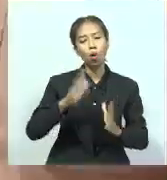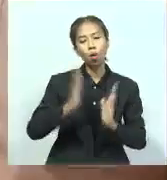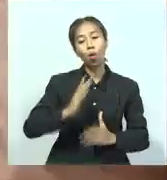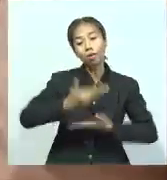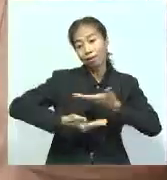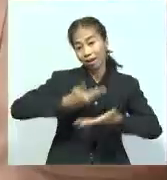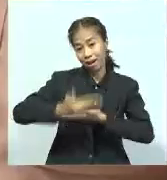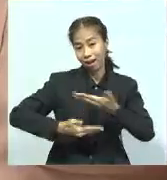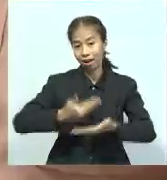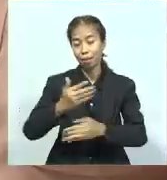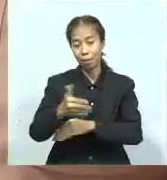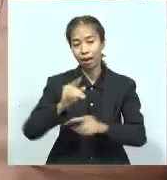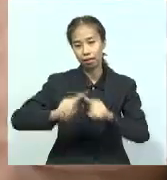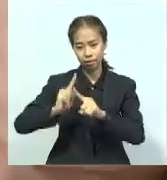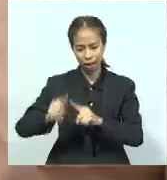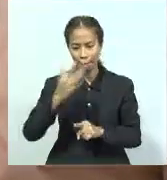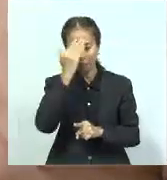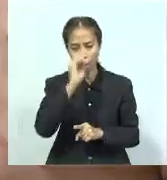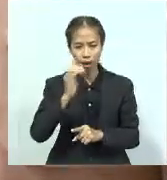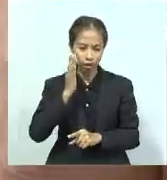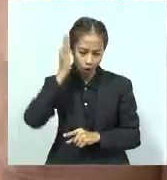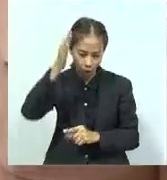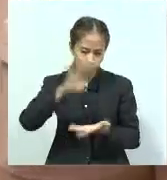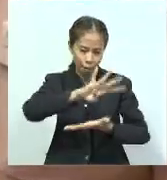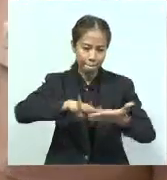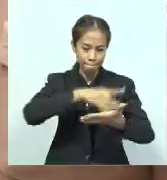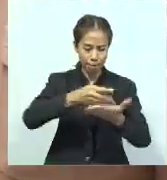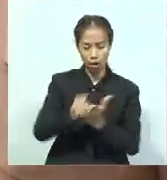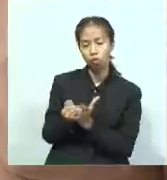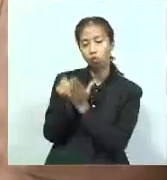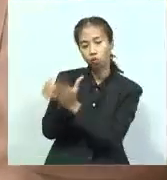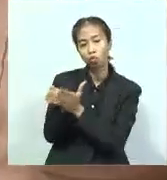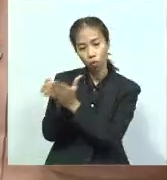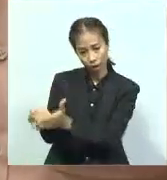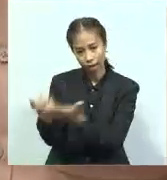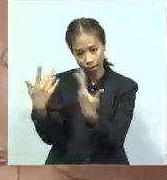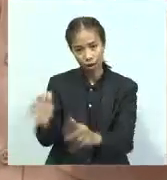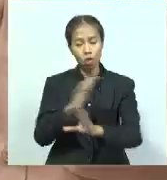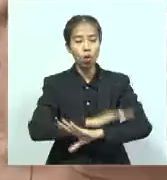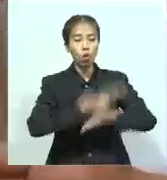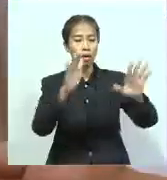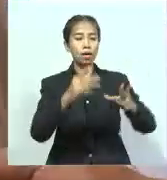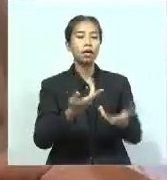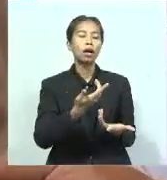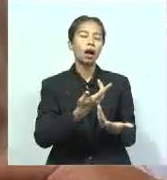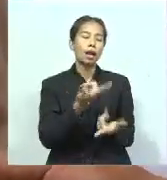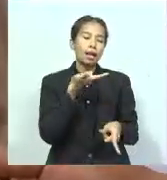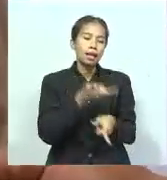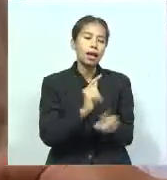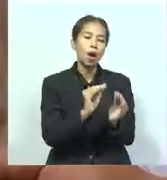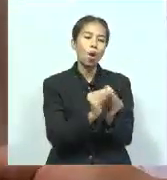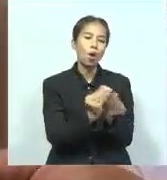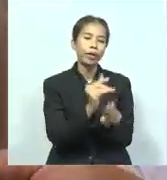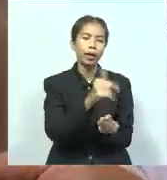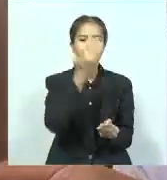ายย่อยเพื่อหามาตรการช่วยเหลือต่อไปนะคะพร้อมเสนอยกเลิกสัมปทานแปลงเลี้ยงหอยเพราะเห็นว่าทุกค